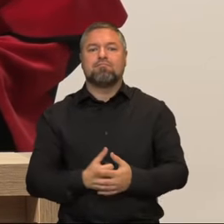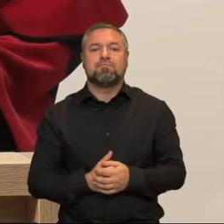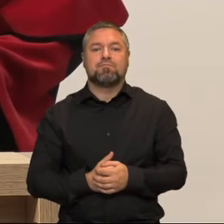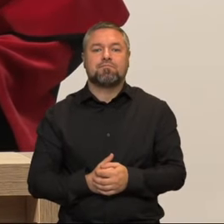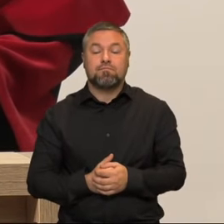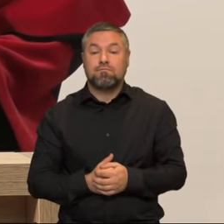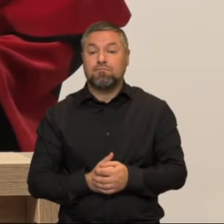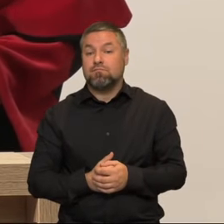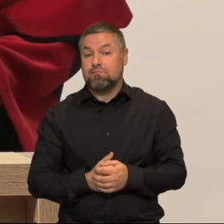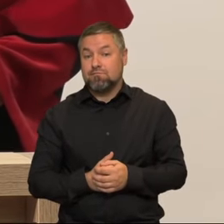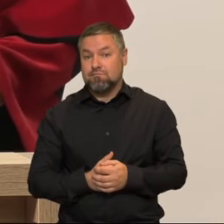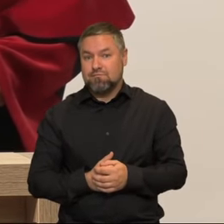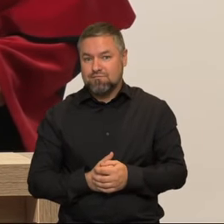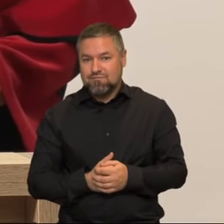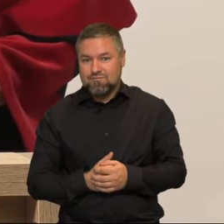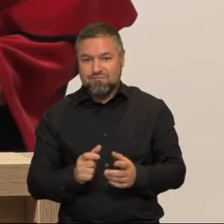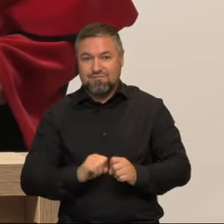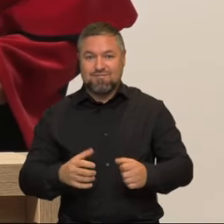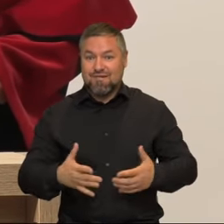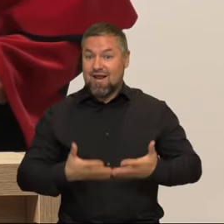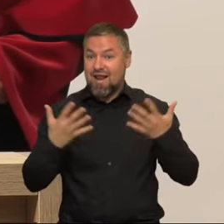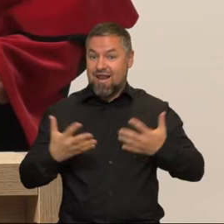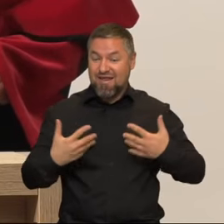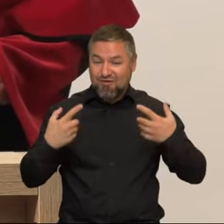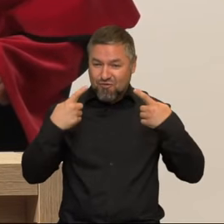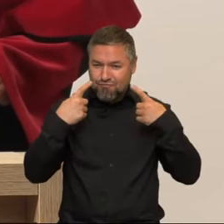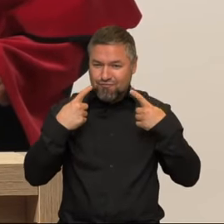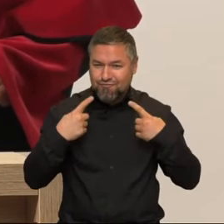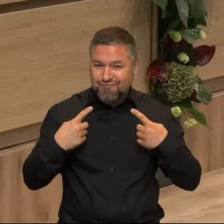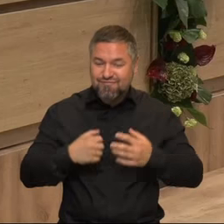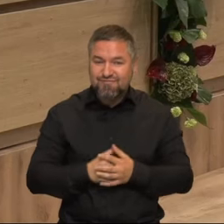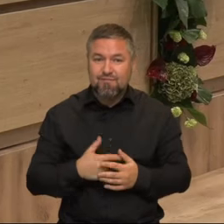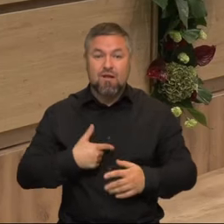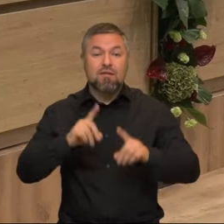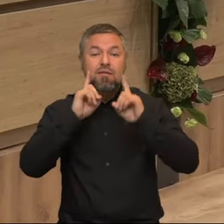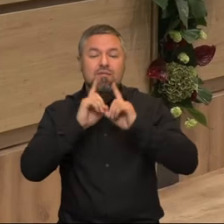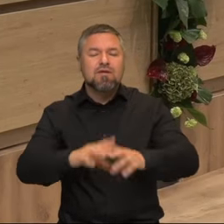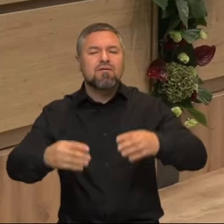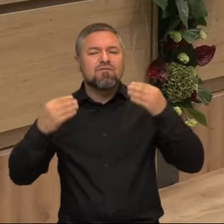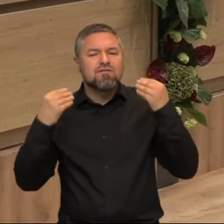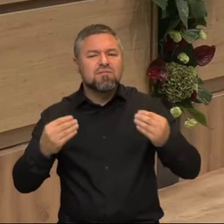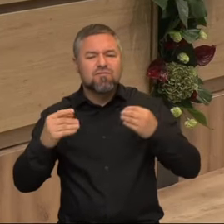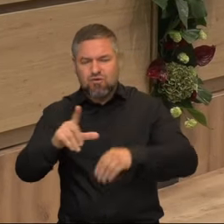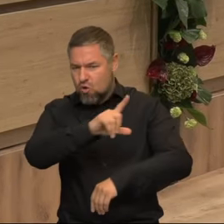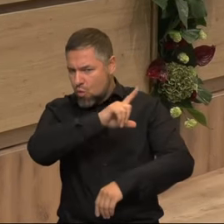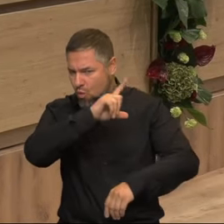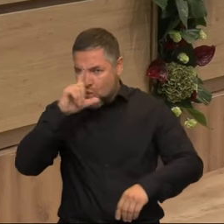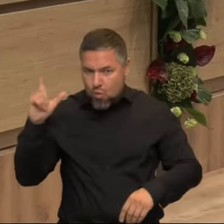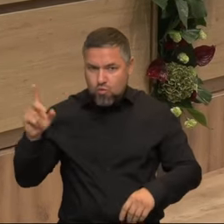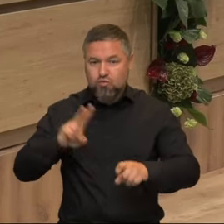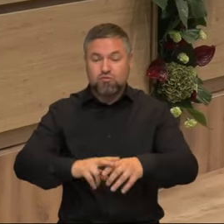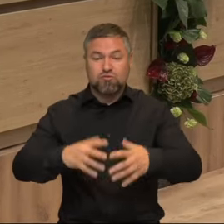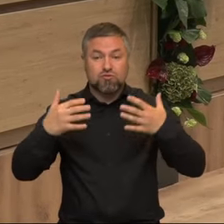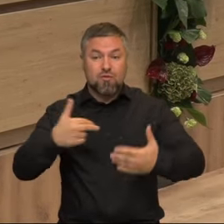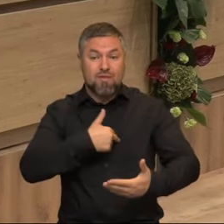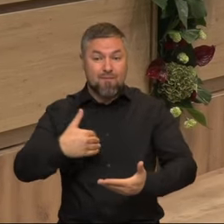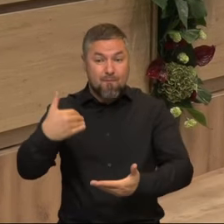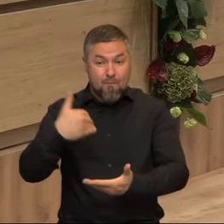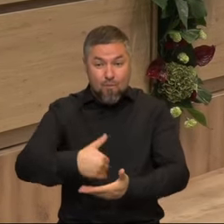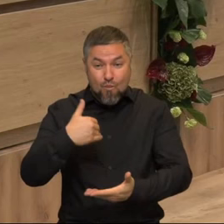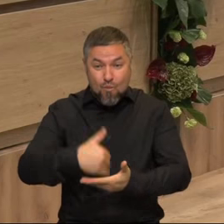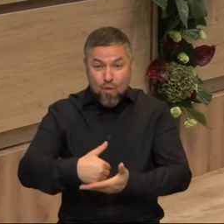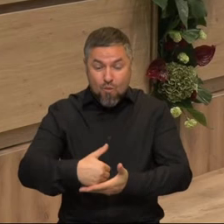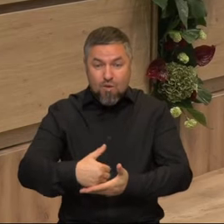pomagają nam, aż lekko się wzruszyłam. Są to naprawdę niesamowici ludzie, którzy chcą nam pomóc